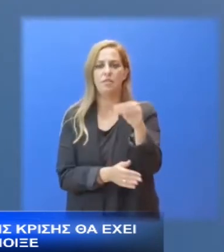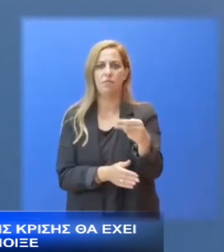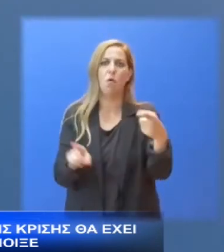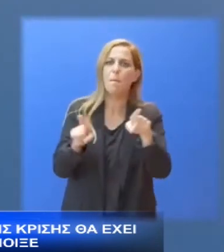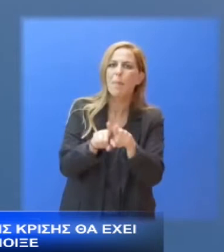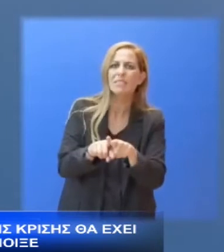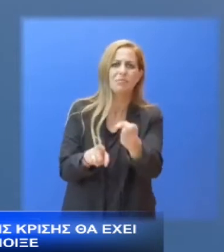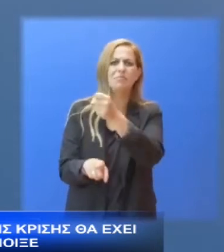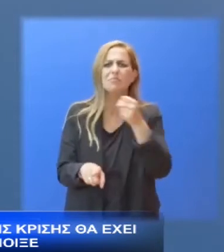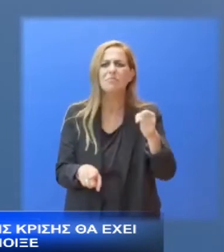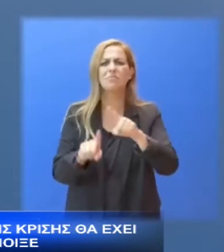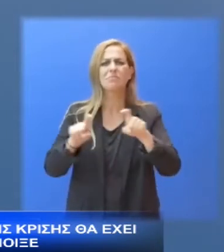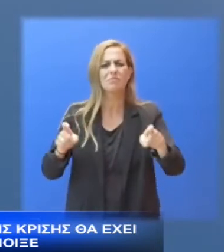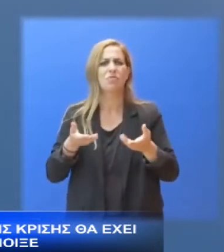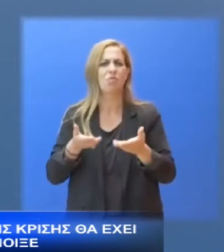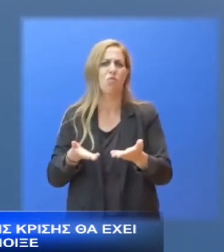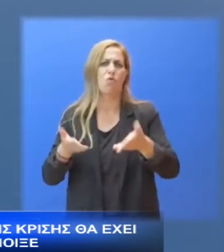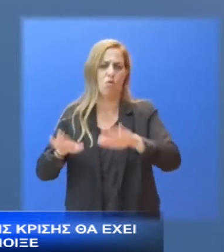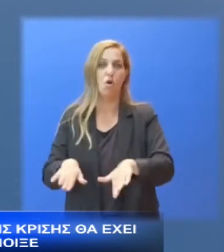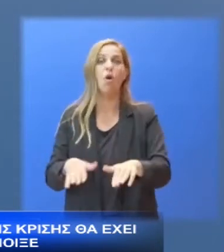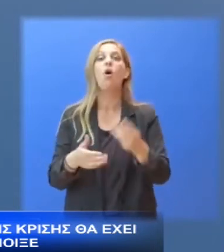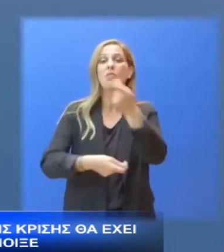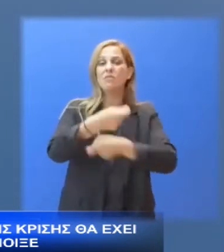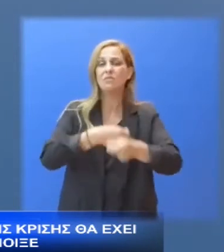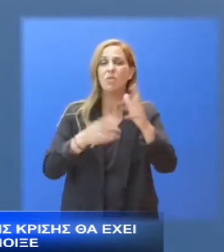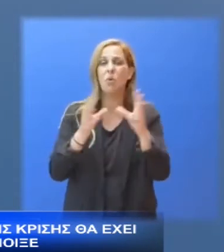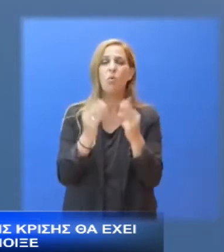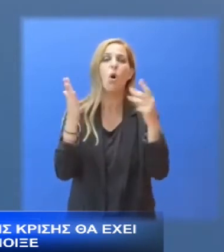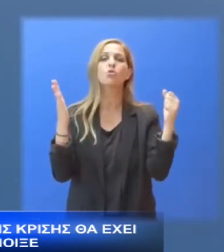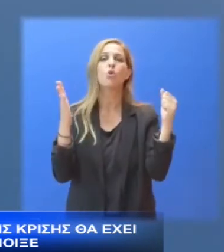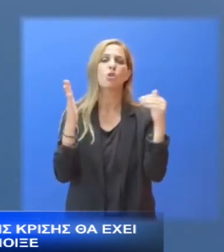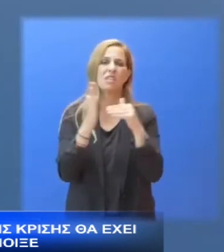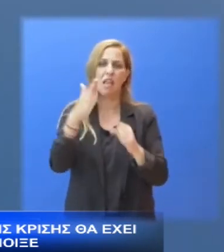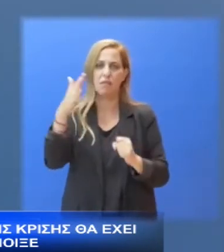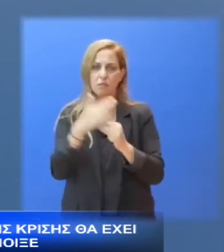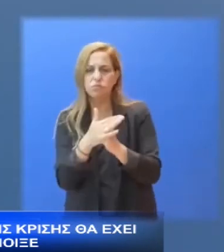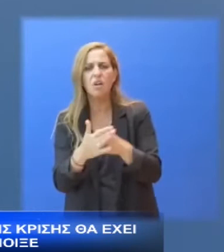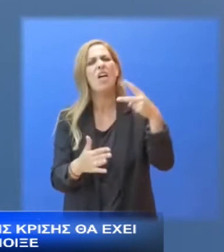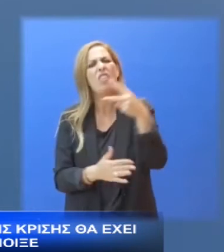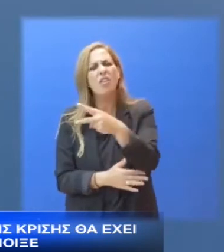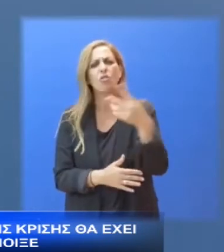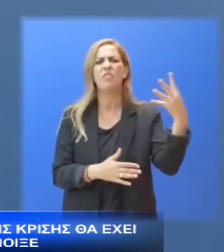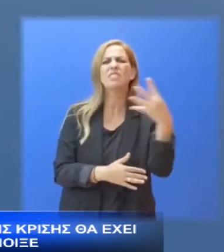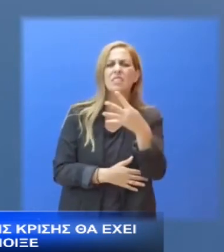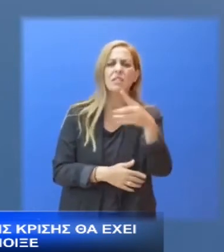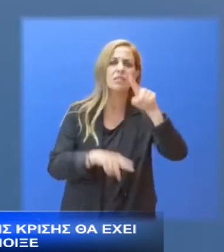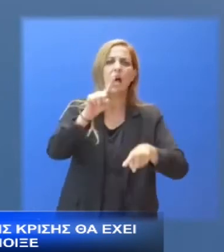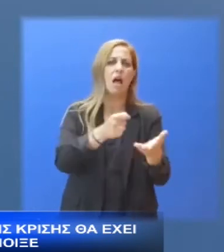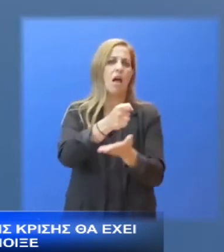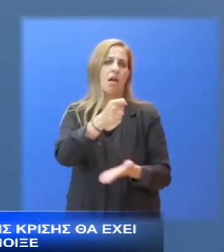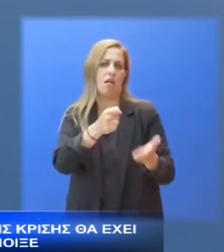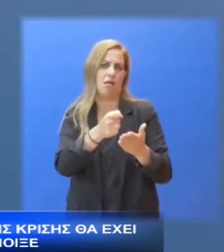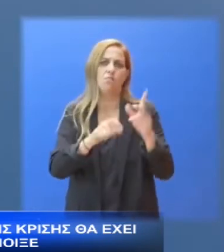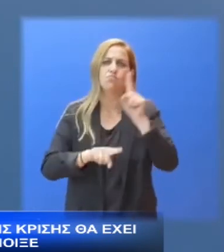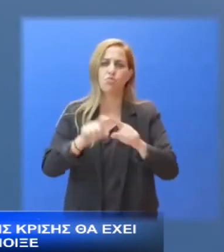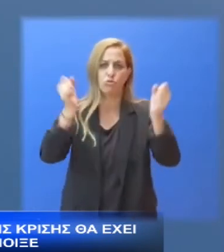οικοσκευή, 8.000 ευρώ για τους επιχειρηματικούς χώρους, 1.000, 2.000 και 4.000 ευρώ αντίστοιχα για τις γεωργικές τους